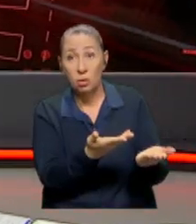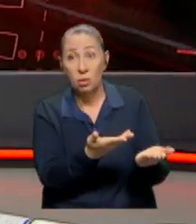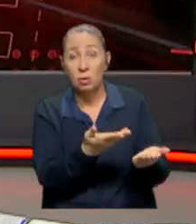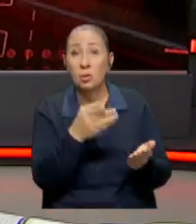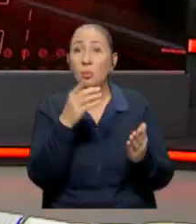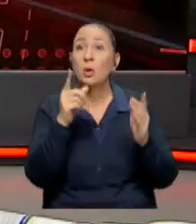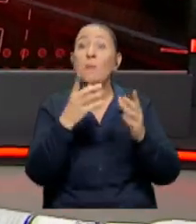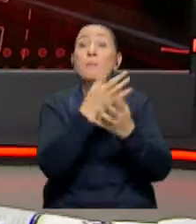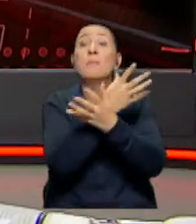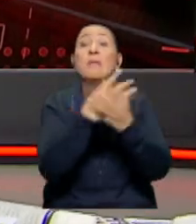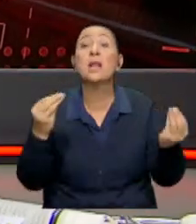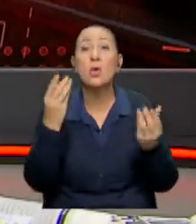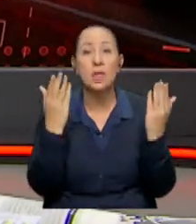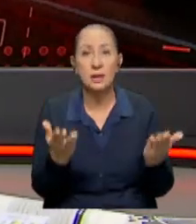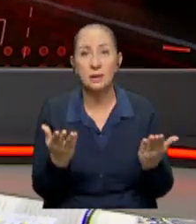Bu arada da milyonlar